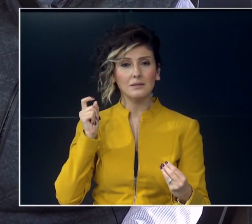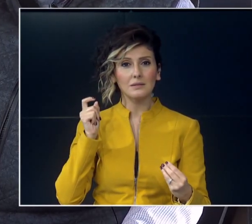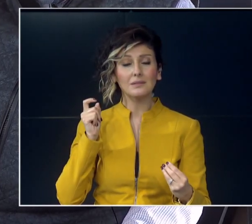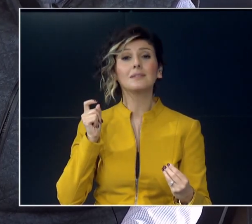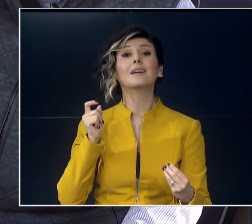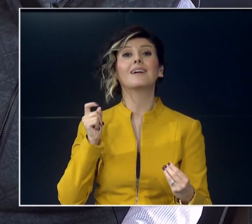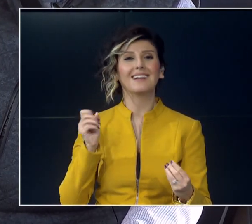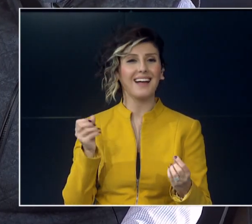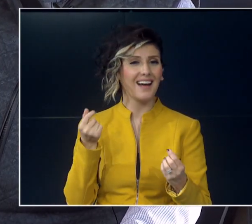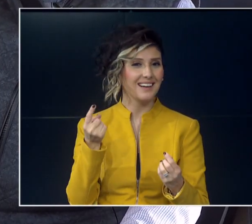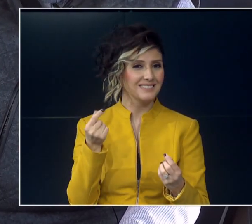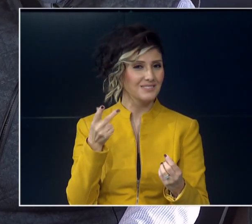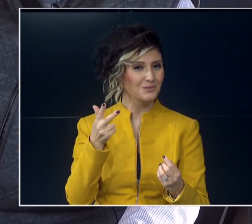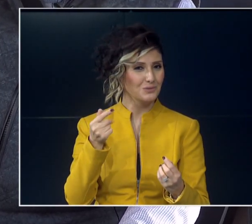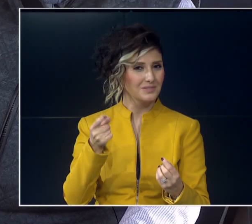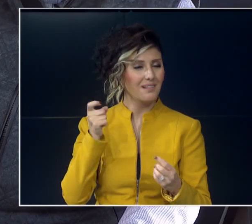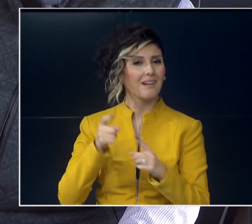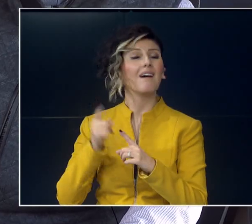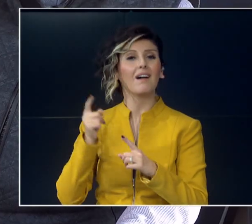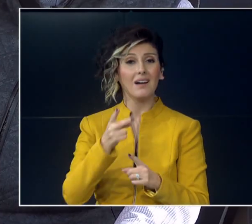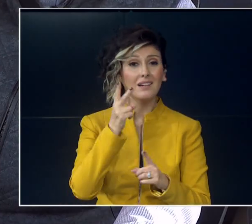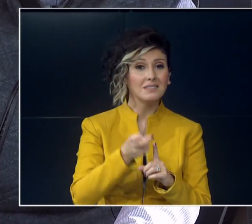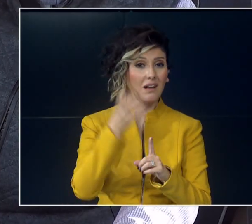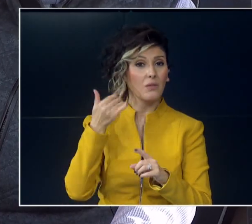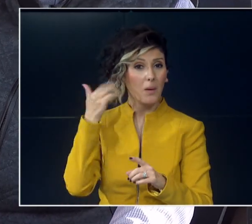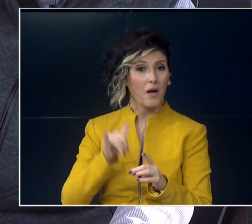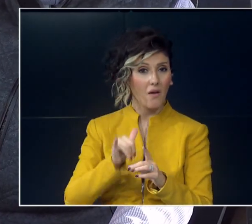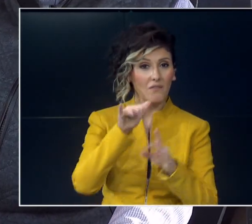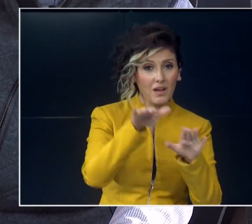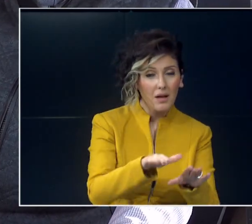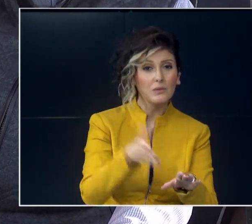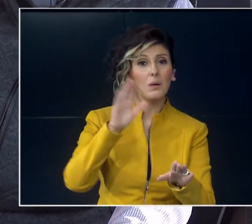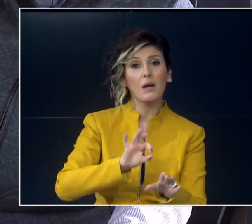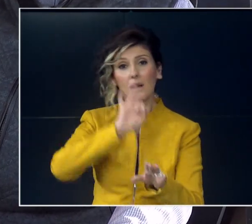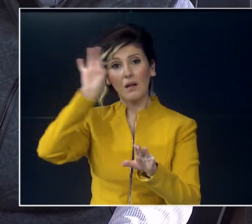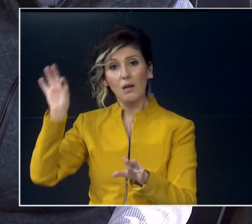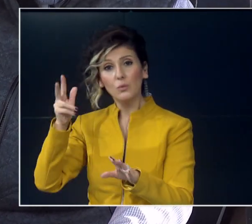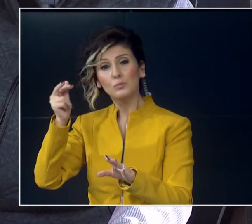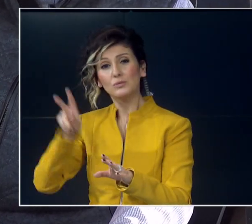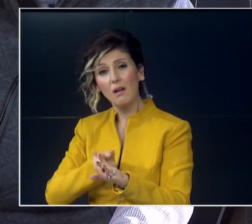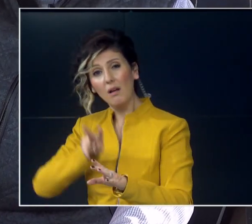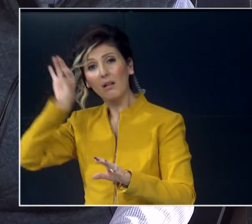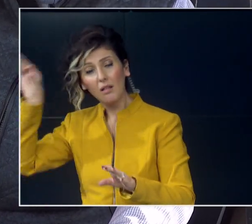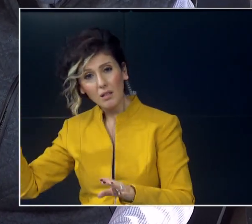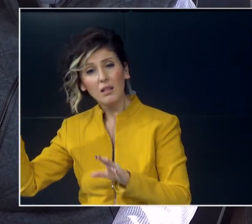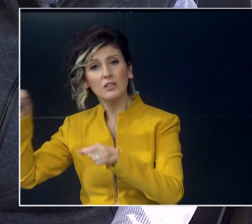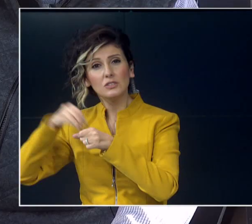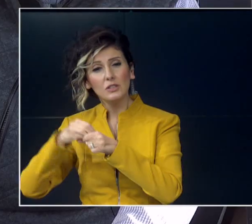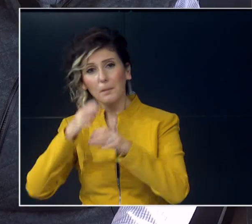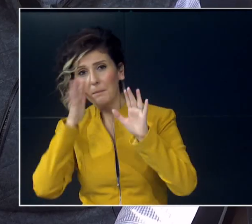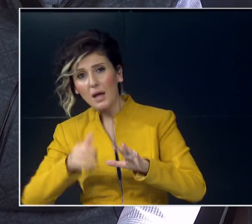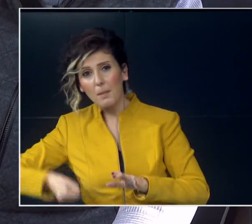check-in, 1 saat havalimanına gitmek, doğru. Sonra Hollanda'da bagaj için beklemek, sonra köye gitmek. Toplam 7-8 saat.